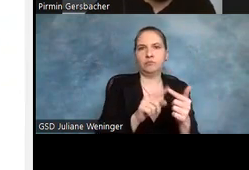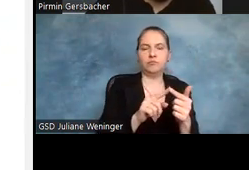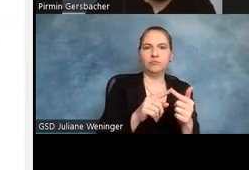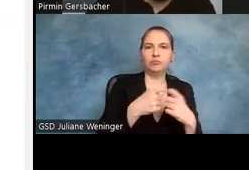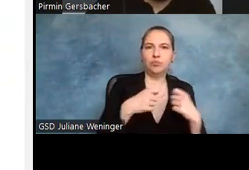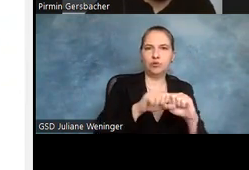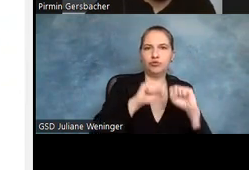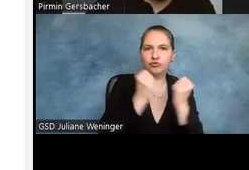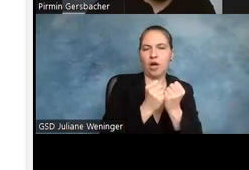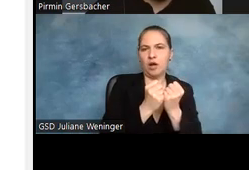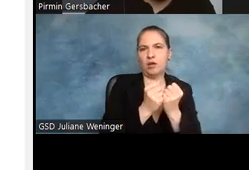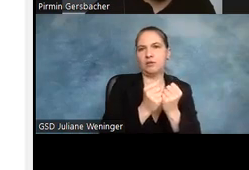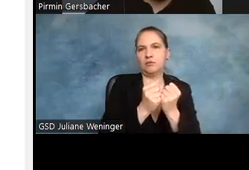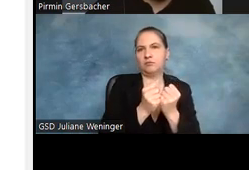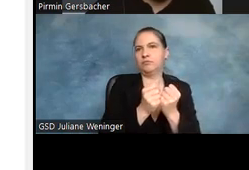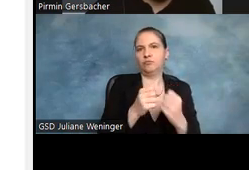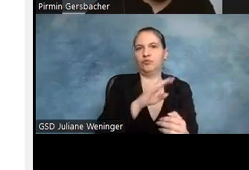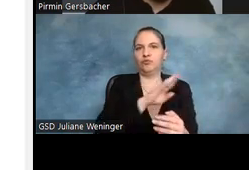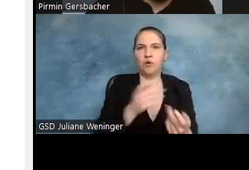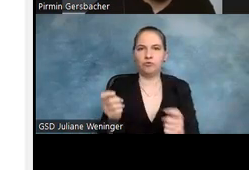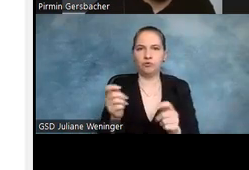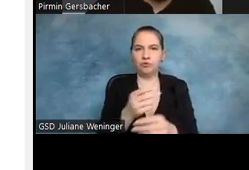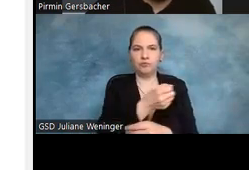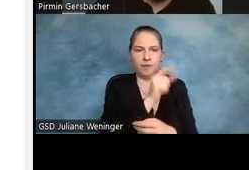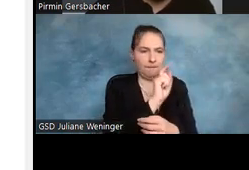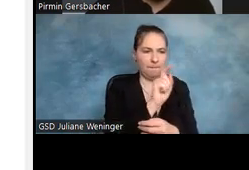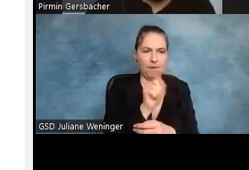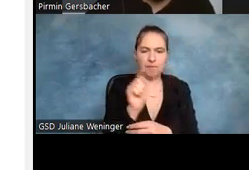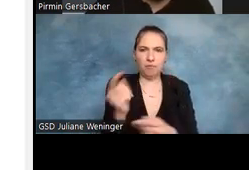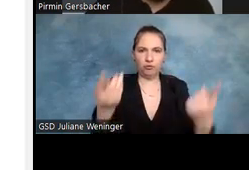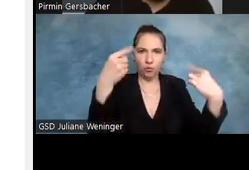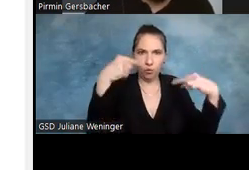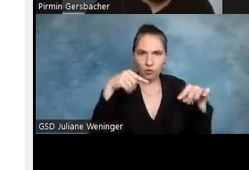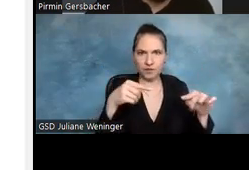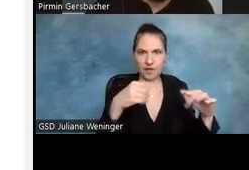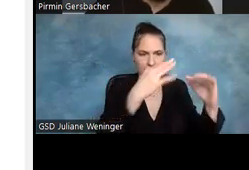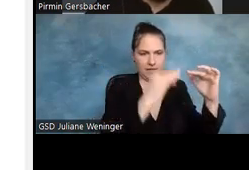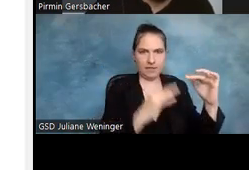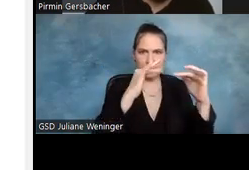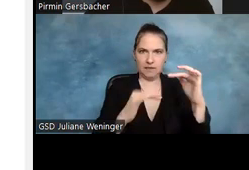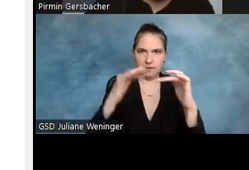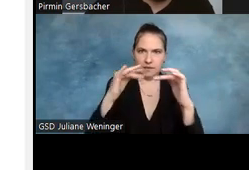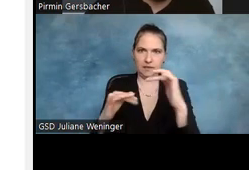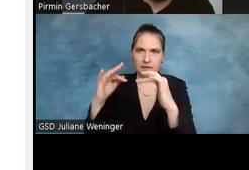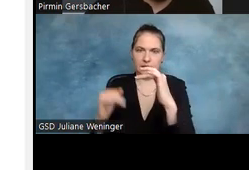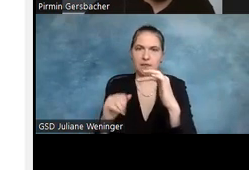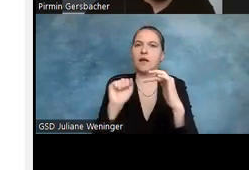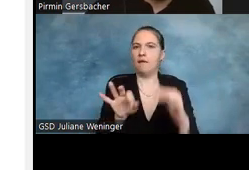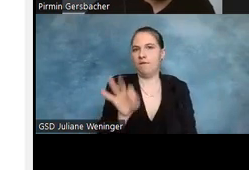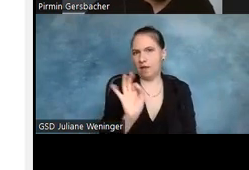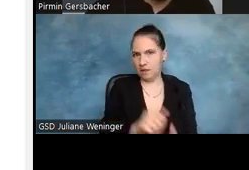Bundesstaat, nach College. Und wenn man dann irgendwo draufklickt, erscheint jedes Mal drunter eine Liste mit entsprechenden Links, die man dann auswählen